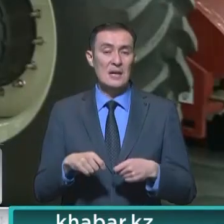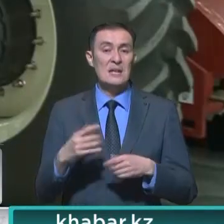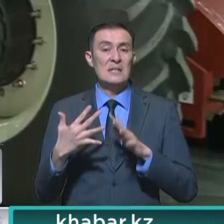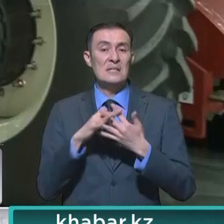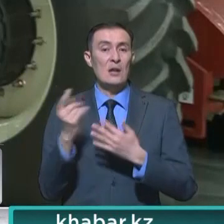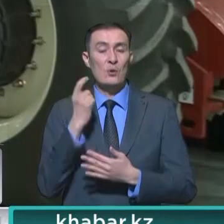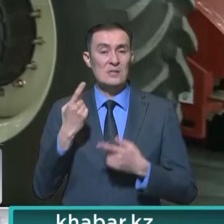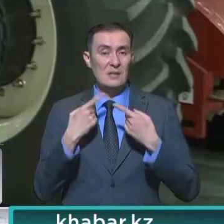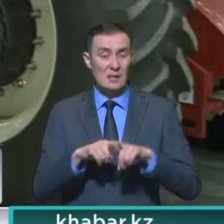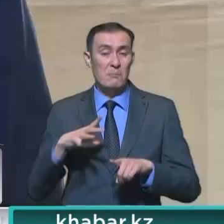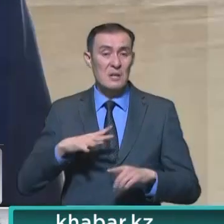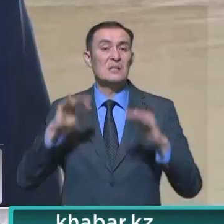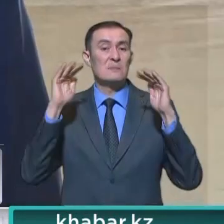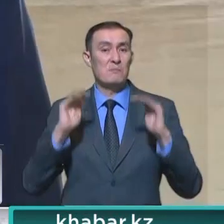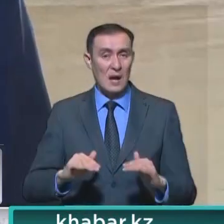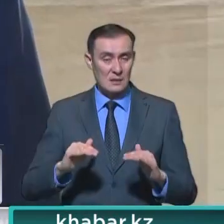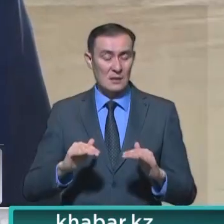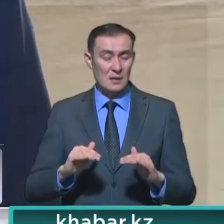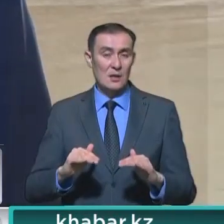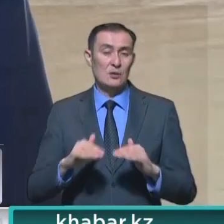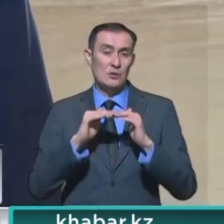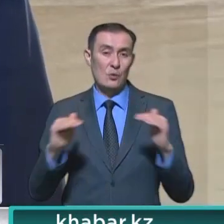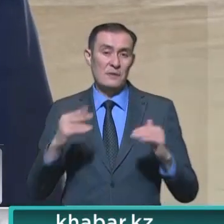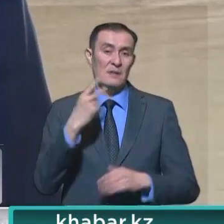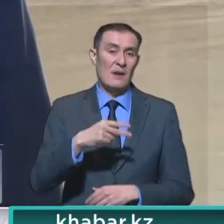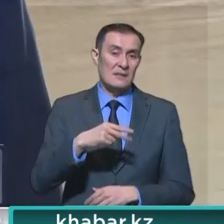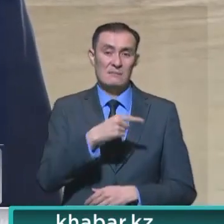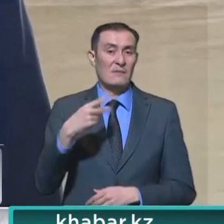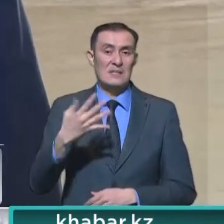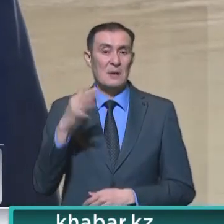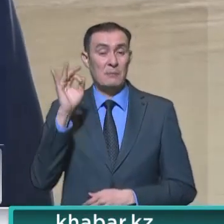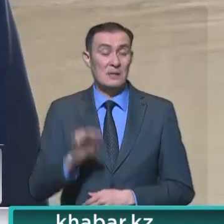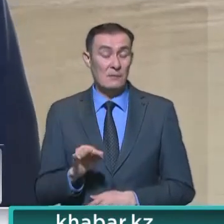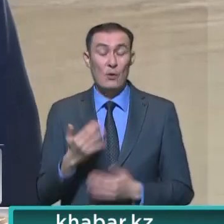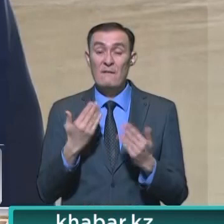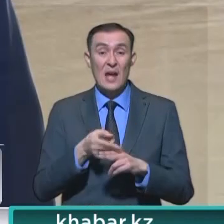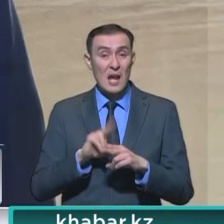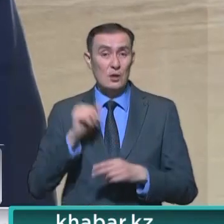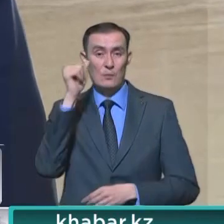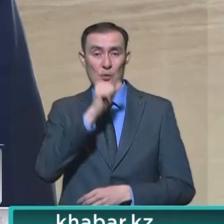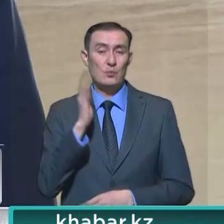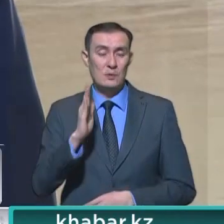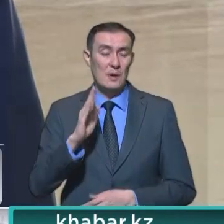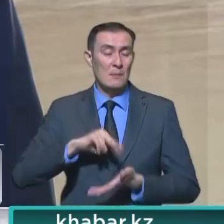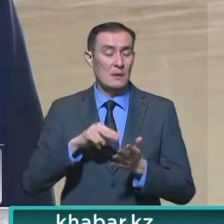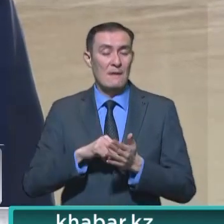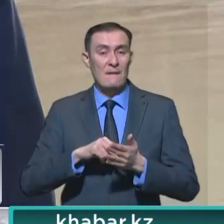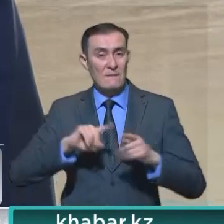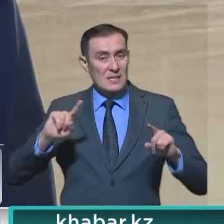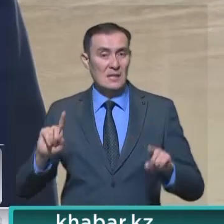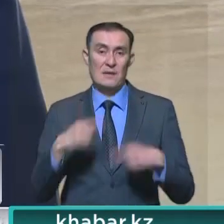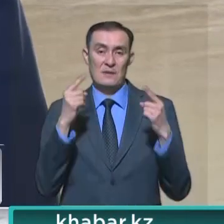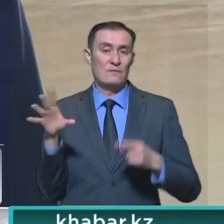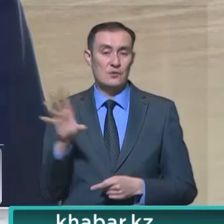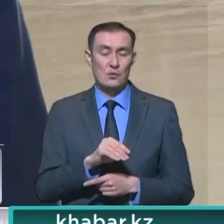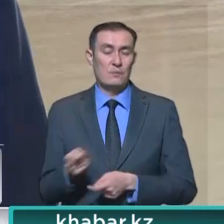Был небольшой спад, который мы почувствовали на уровне 20-25%. Однако в этом году мы планируем восстановить все цепочки,